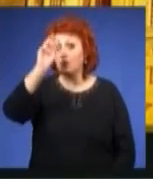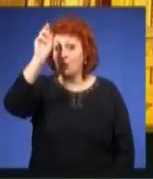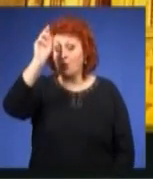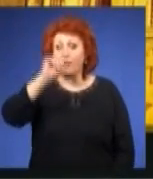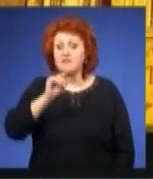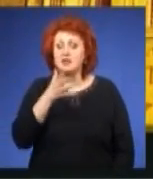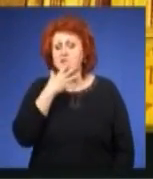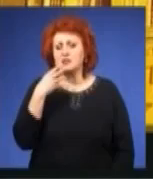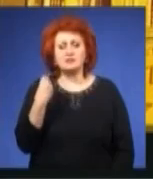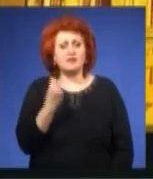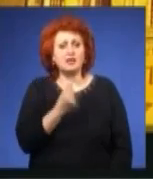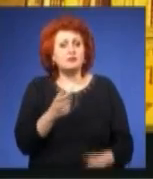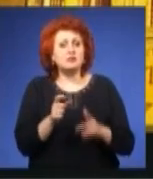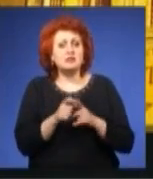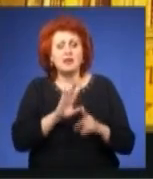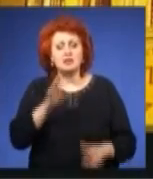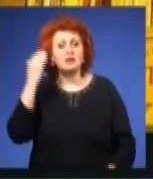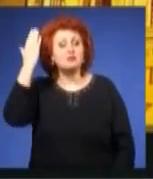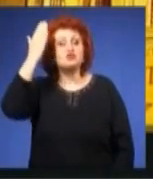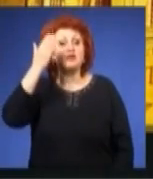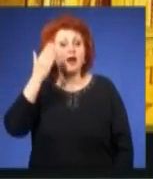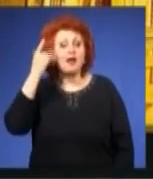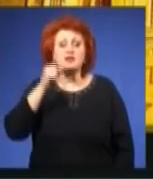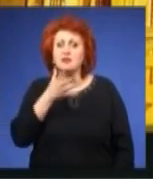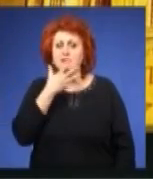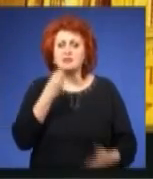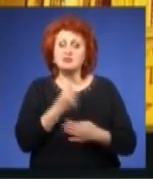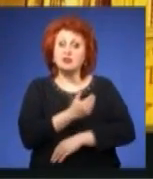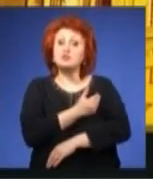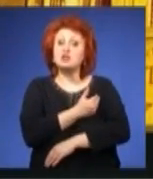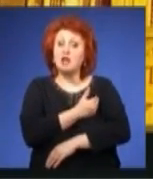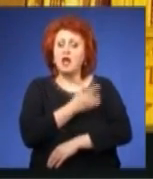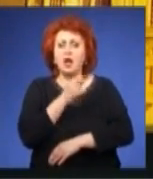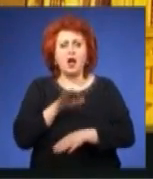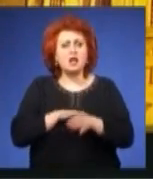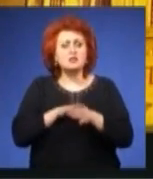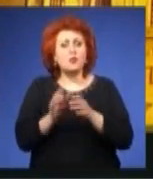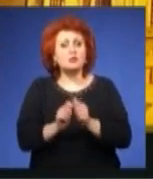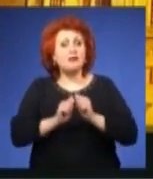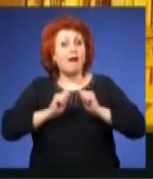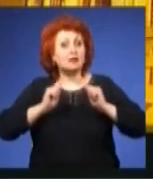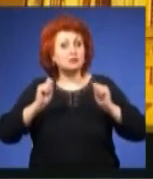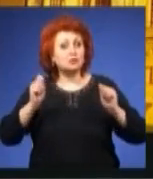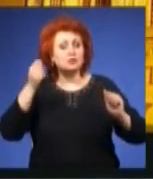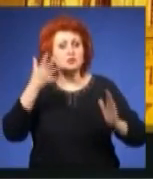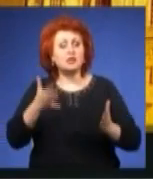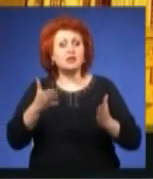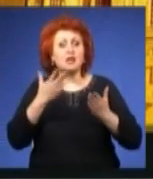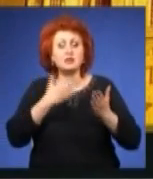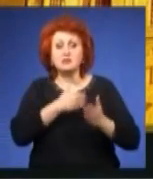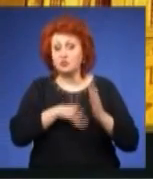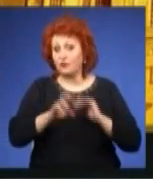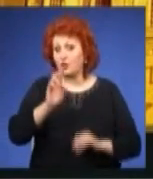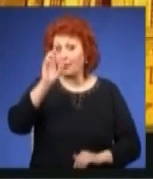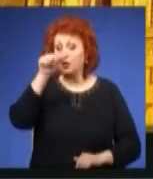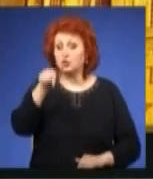не со своими претензиями, не мечтами, не со своей волей, а с полной открытостью и прозрачностью воли